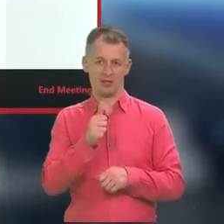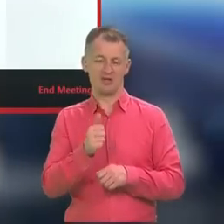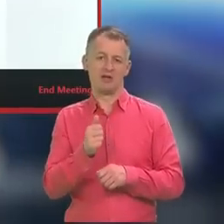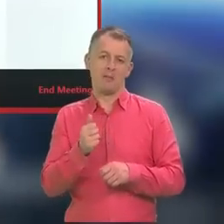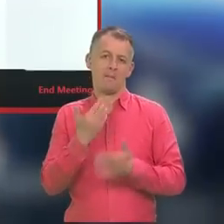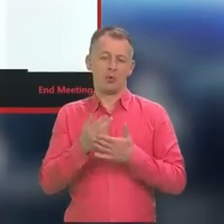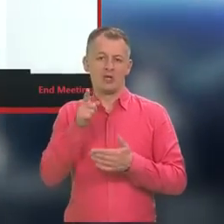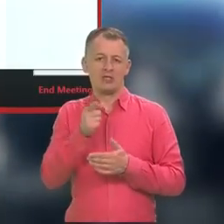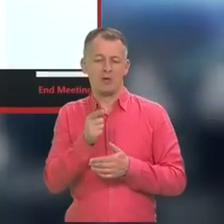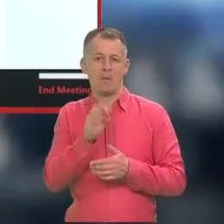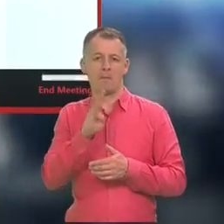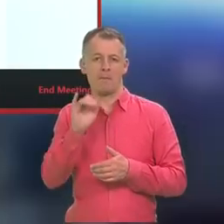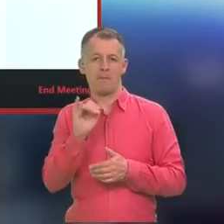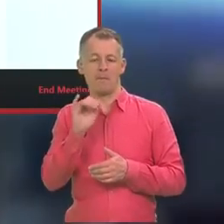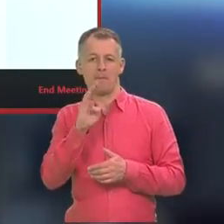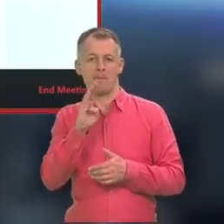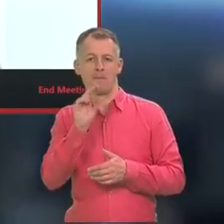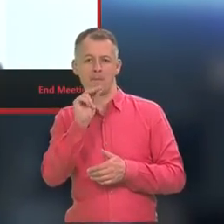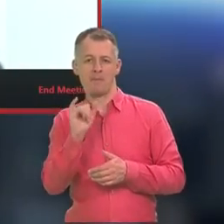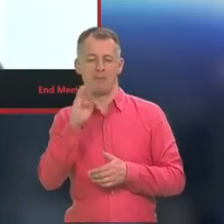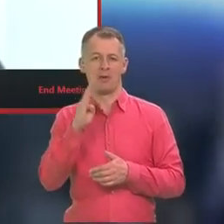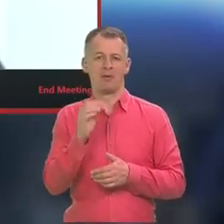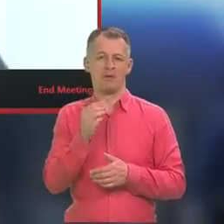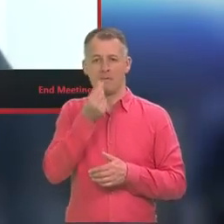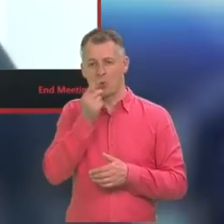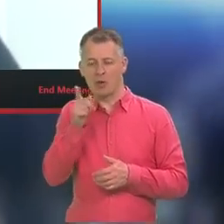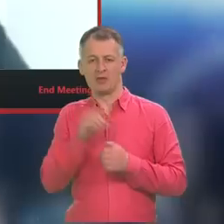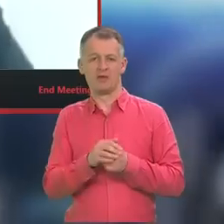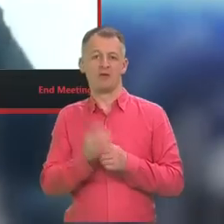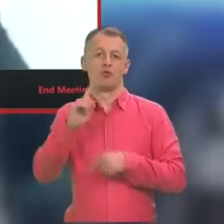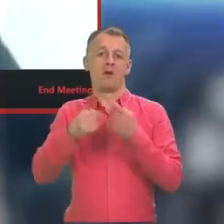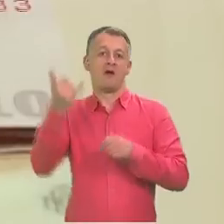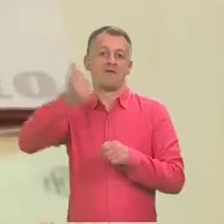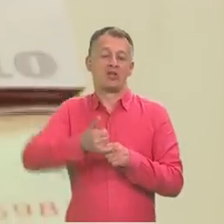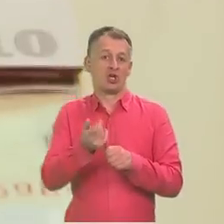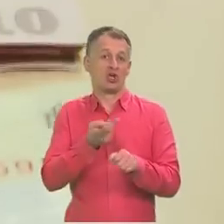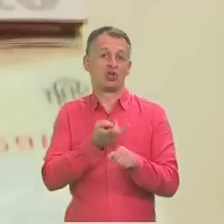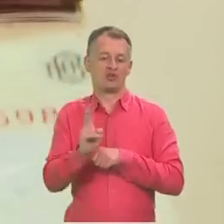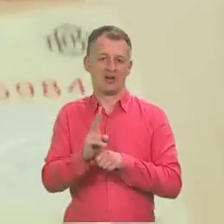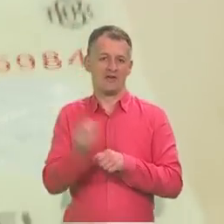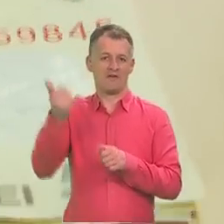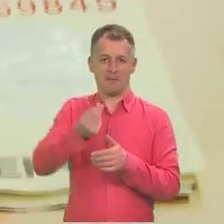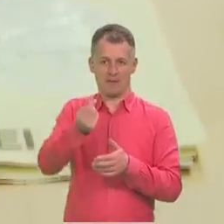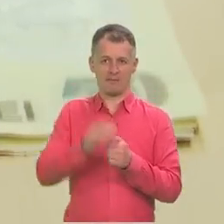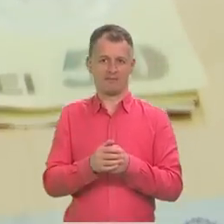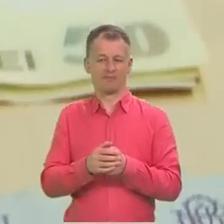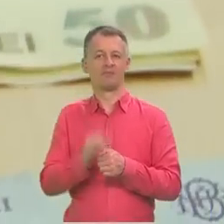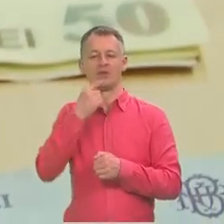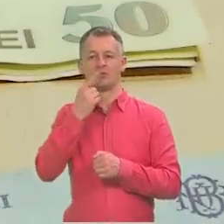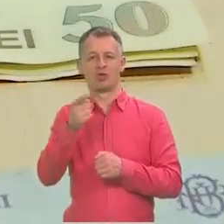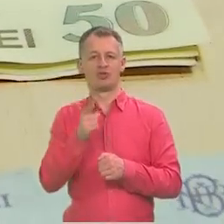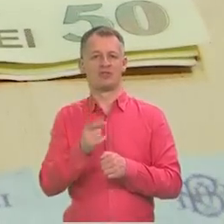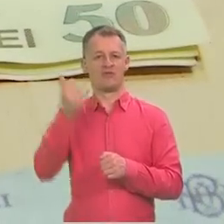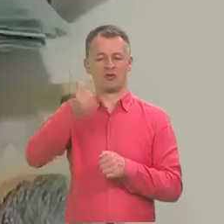estimat, imediat apare și o estimare oarecum eronată a veniturilor. Consultanții fiscali spun că aceste venituri au fost